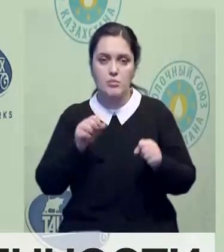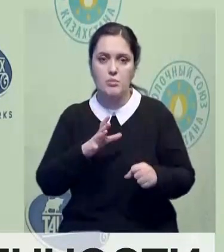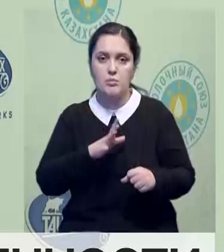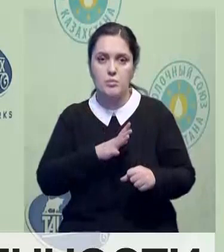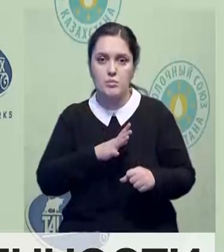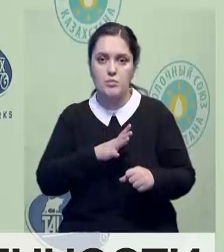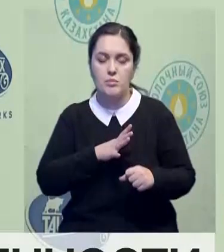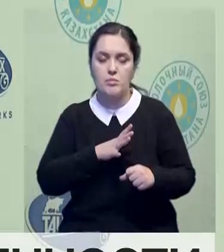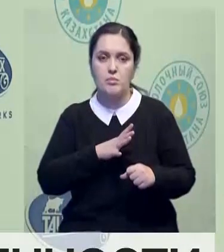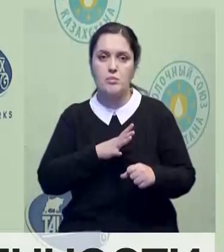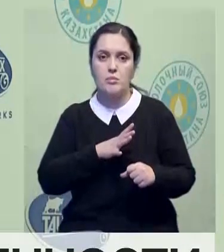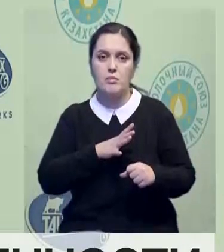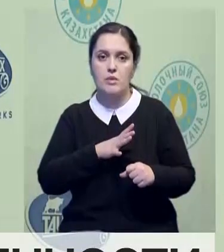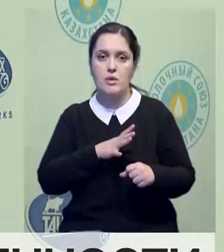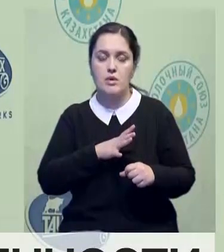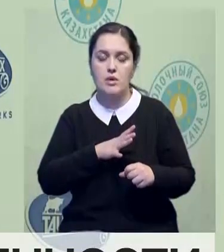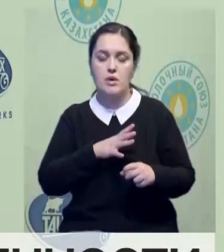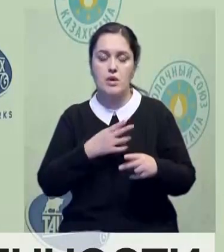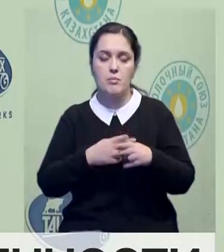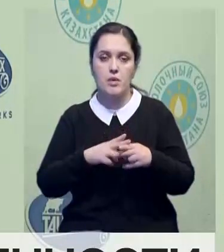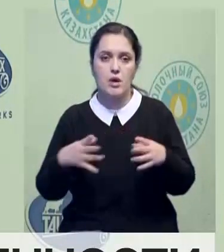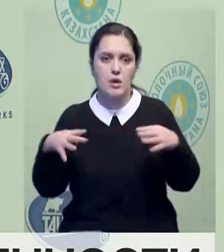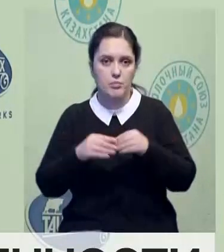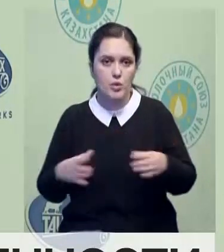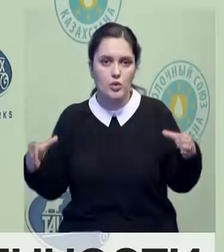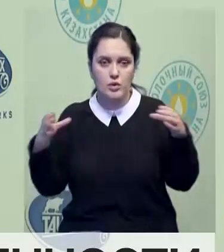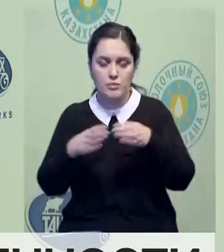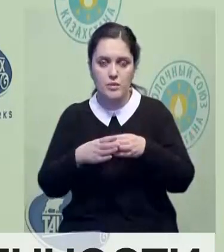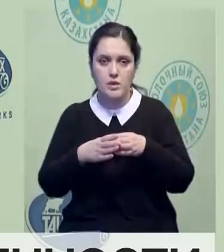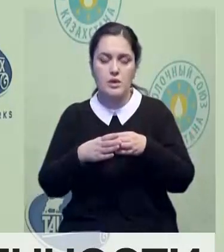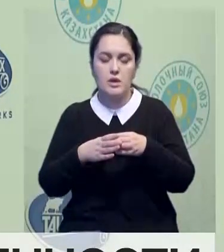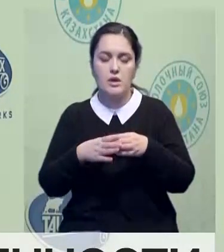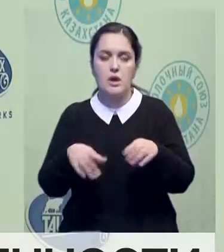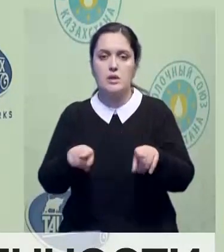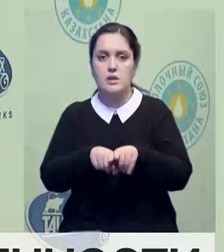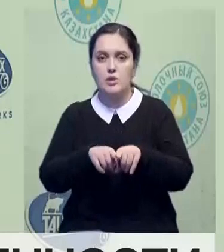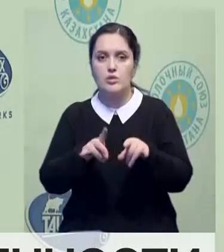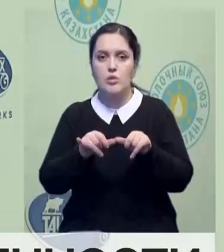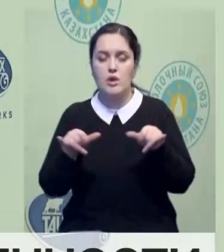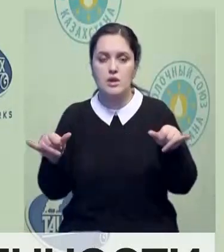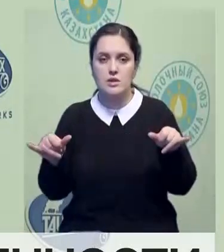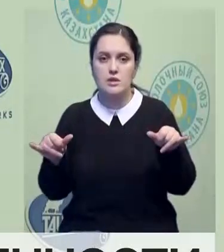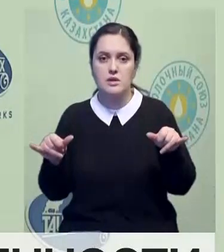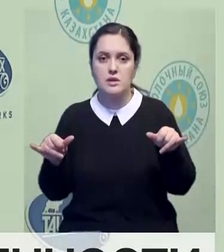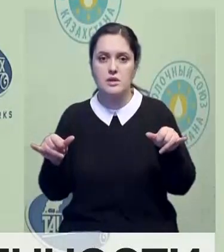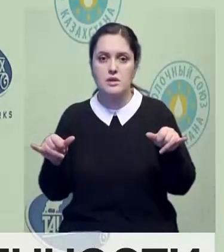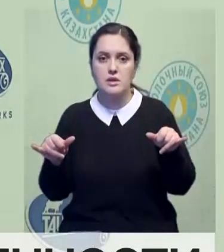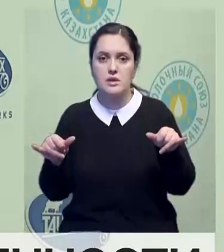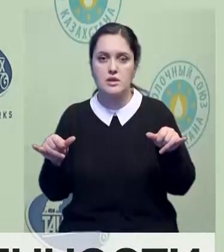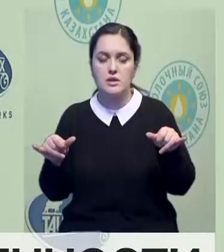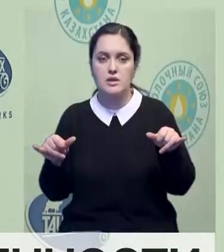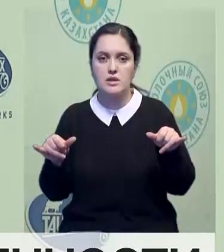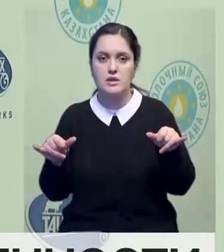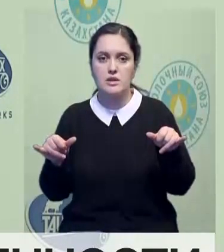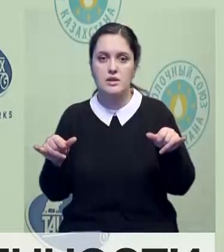быть именно поставлена структура кооперативная. Также необходимо развивать и крупнотоварное производство на